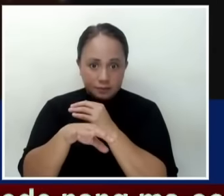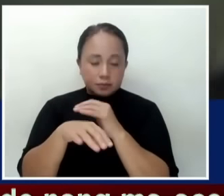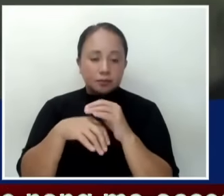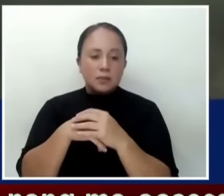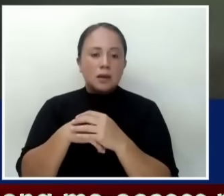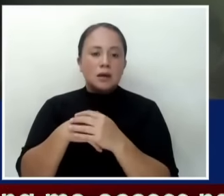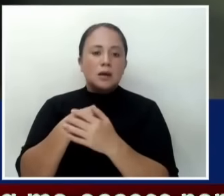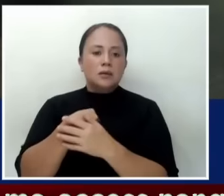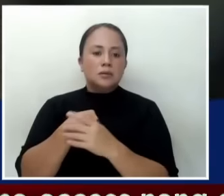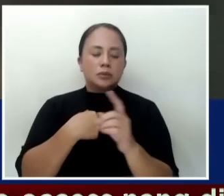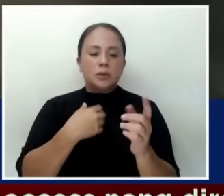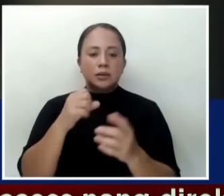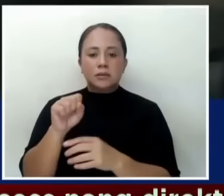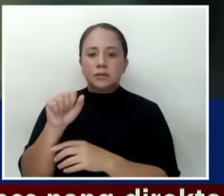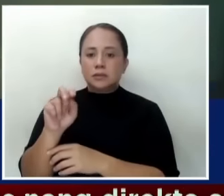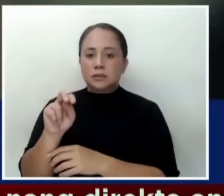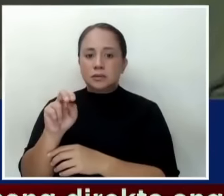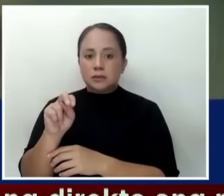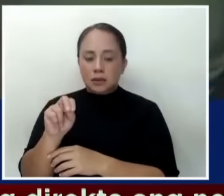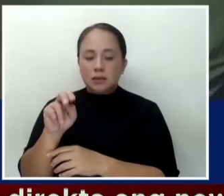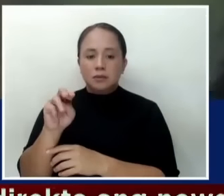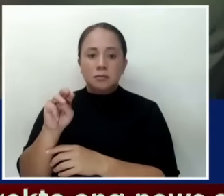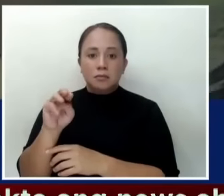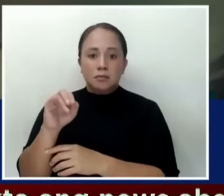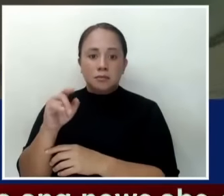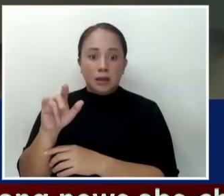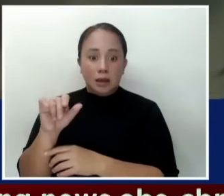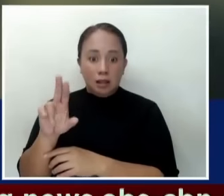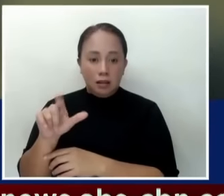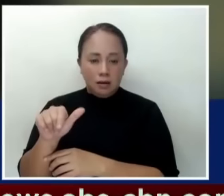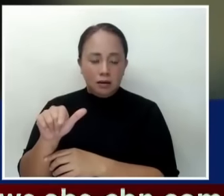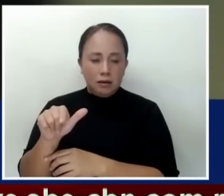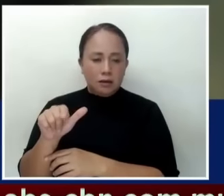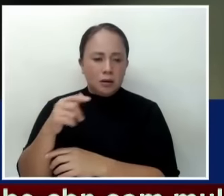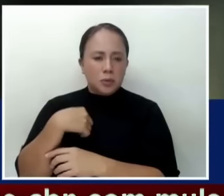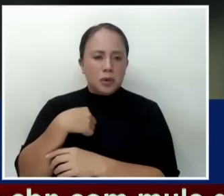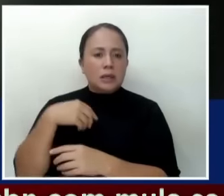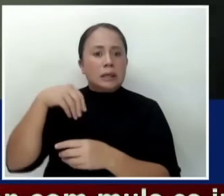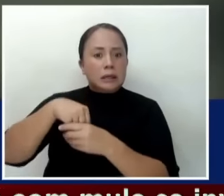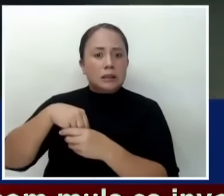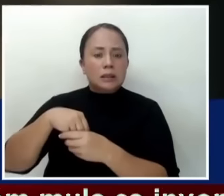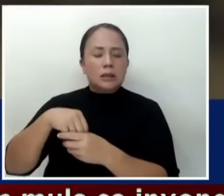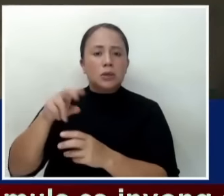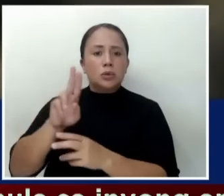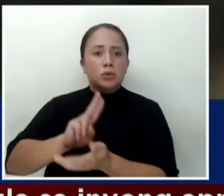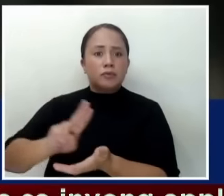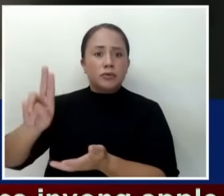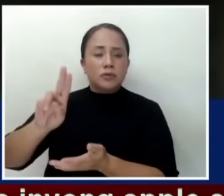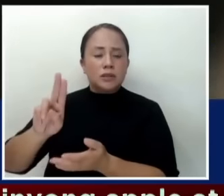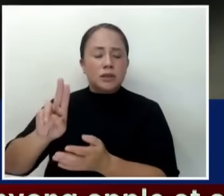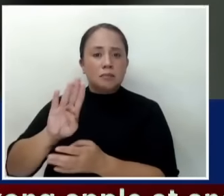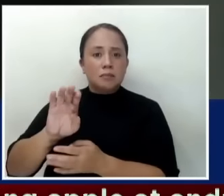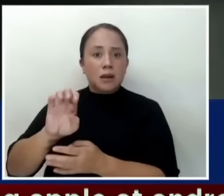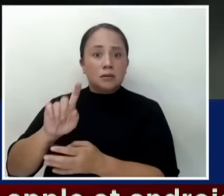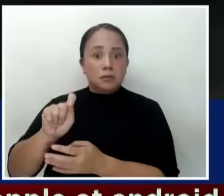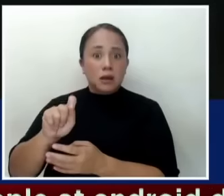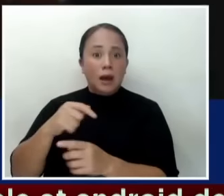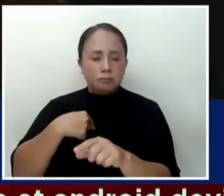Miguel, which we found alarming because it's within the university belt, no? Napakaraming estudyante dito and yung